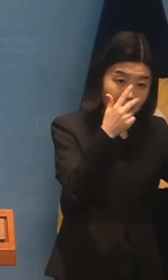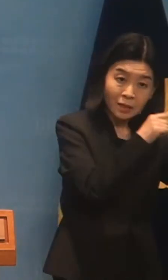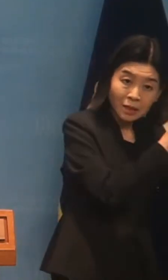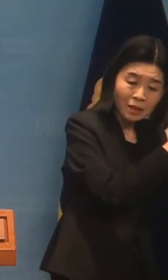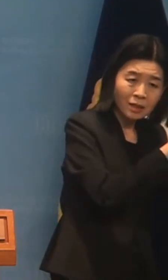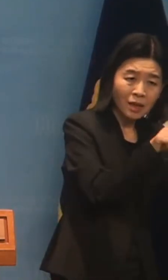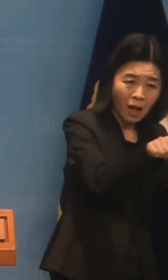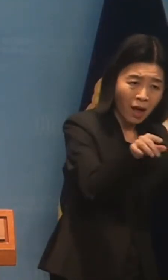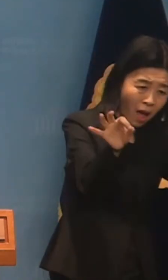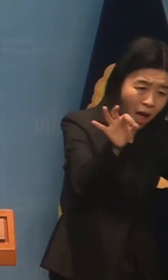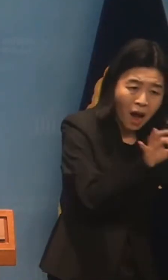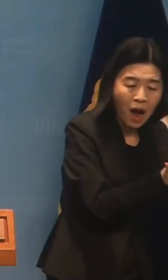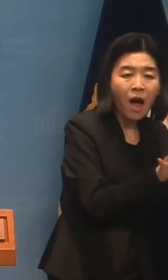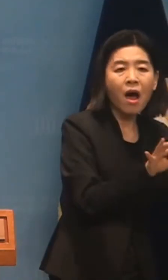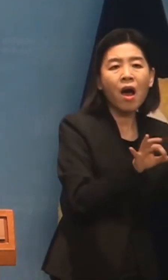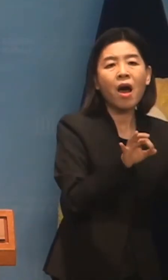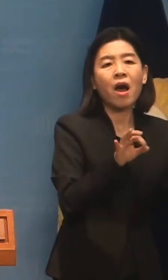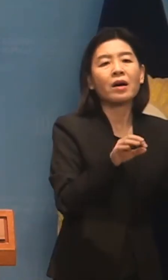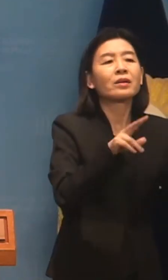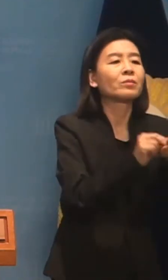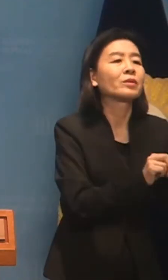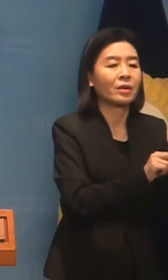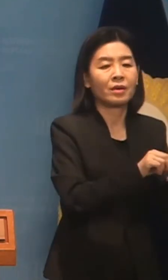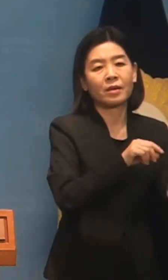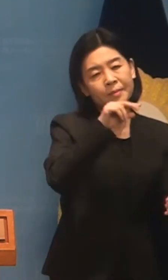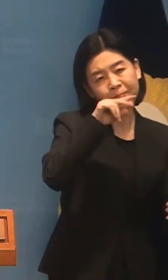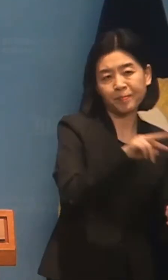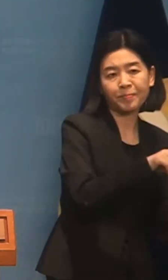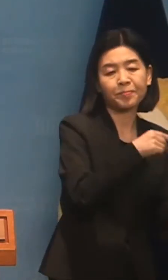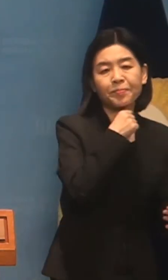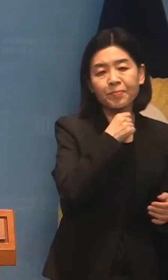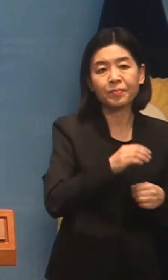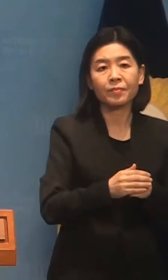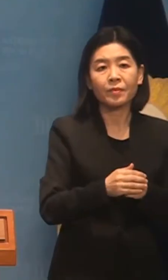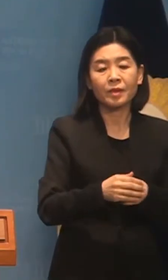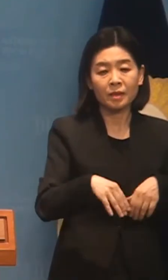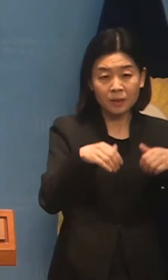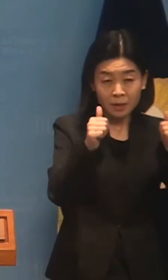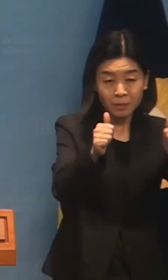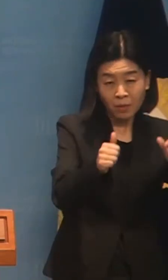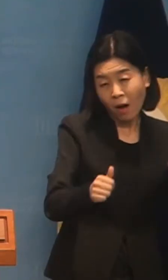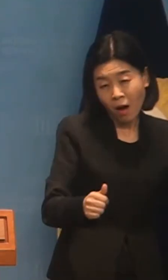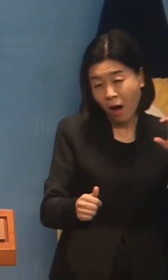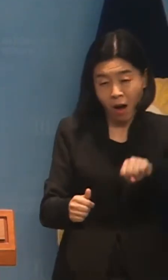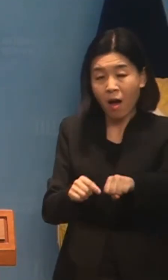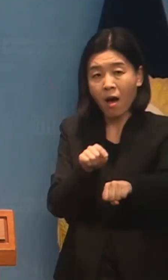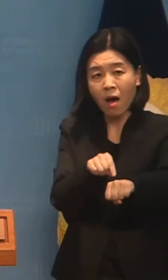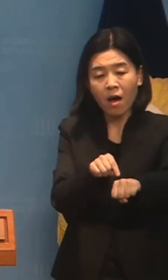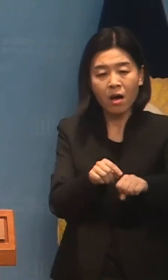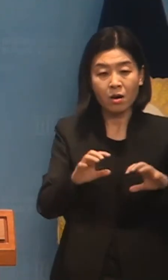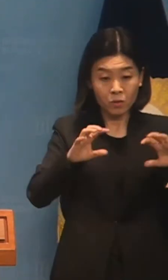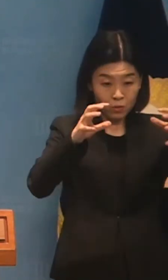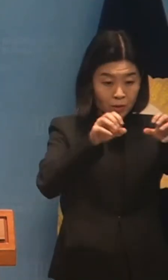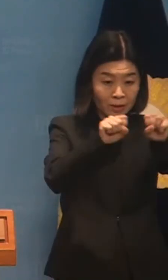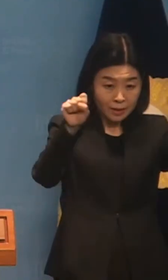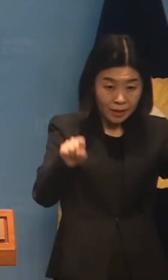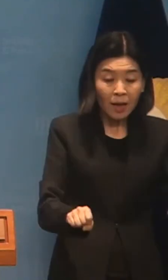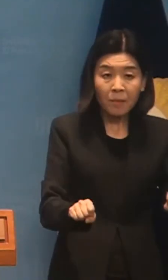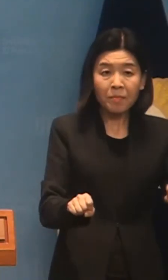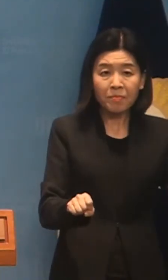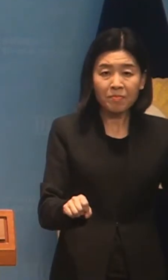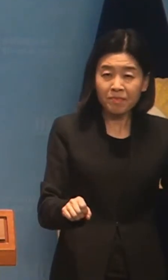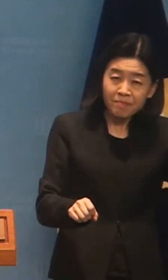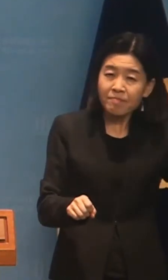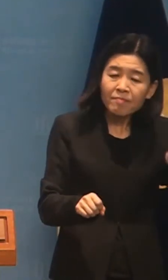그 길이라는 점을 지적하지 않을 수가 없습니다. 사법 장악 시도는 국가 시스템